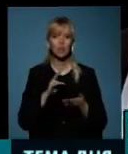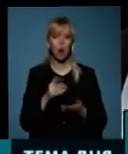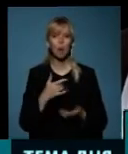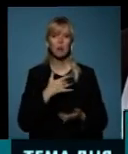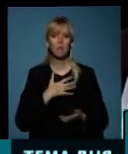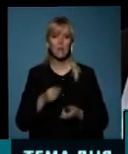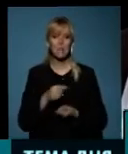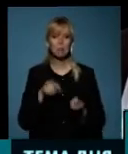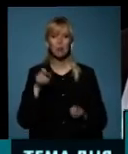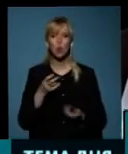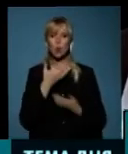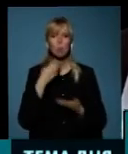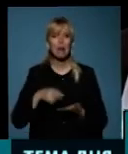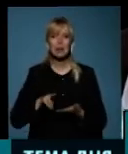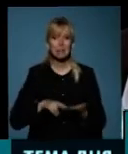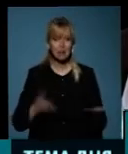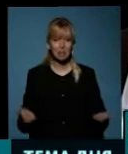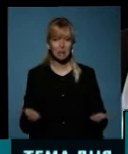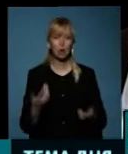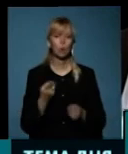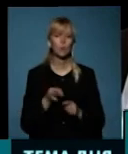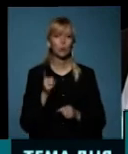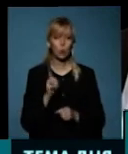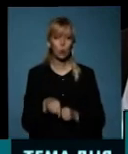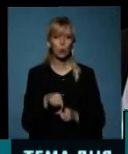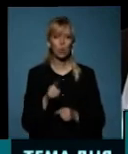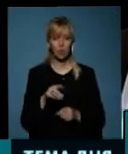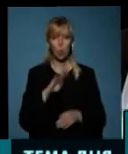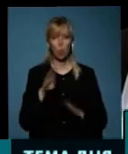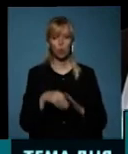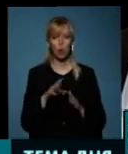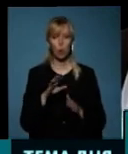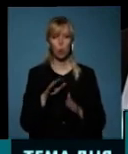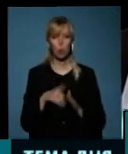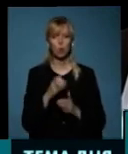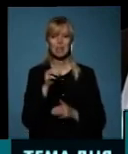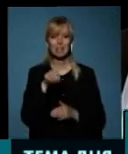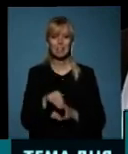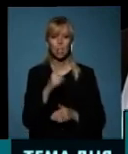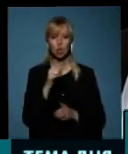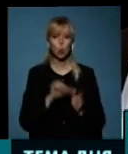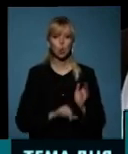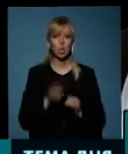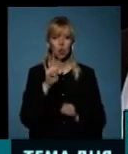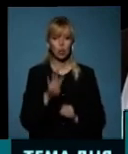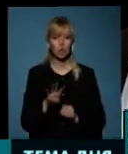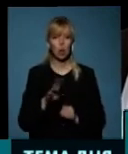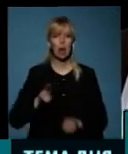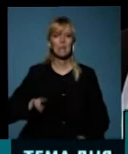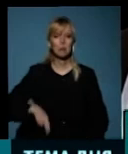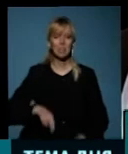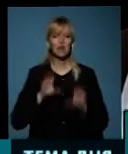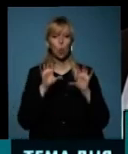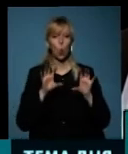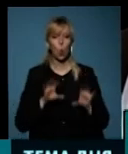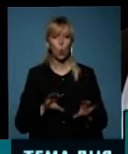приватний підприємець, але не мають ліцензії. Тоді вони підпадають під юрисдикцію статті 164 адміністративного